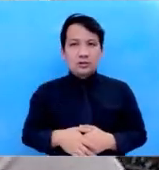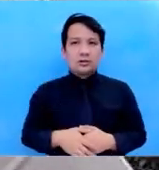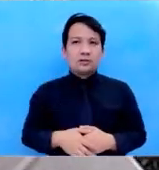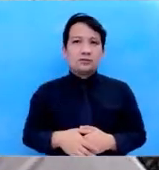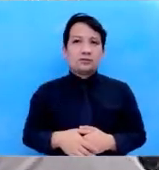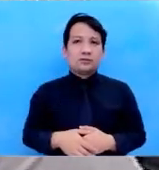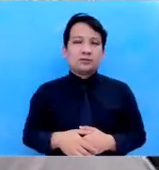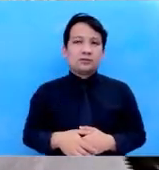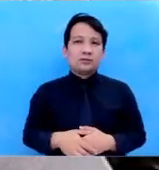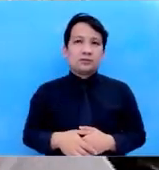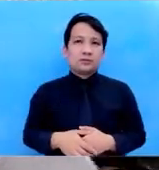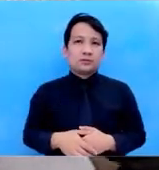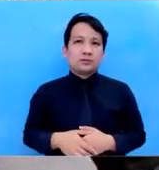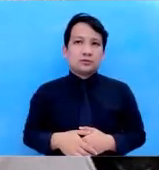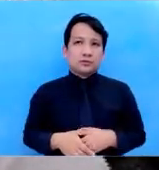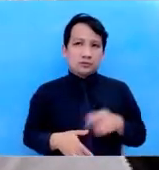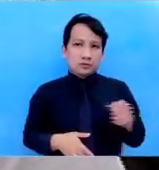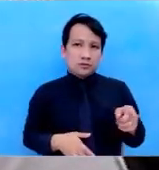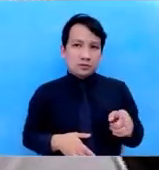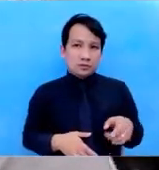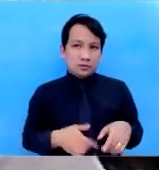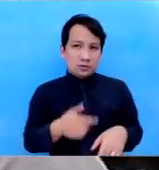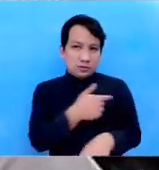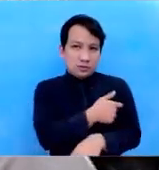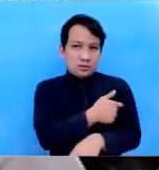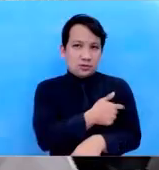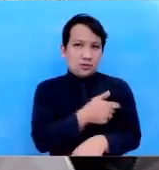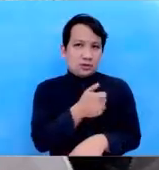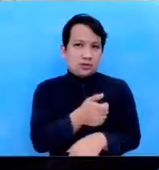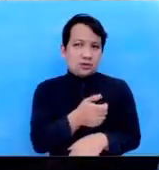na nabakunahan kami and we receive